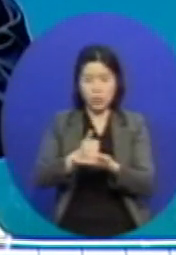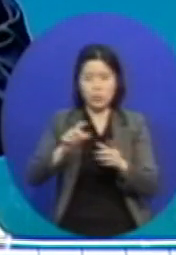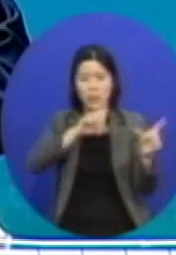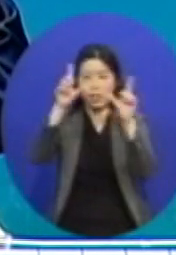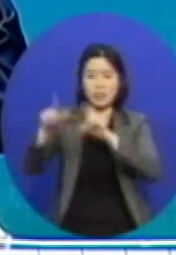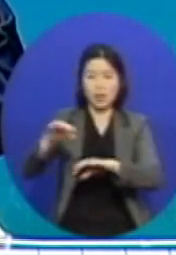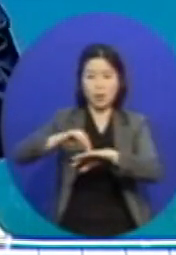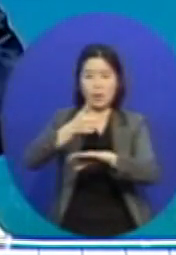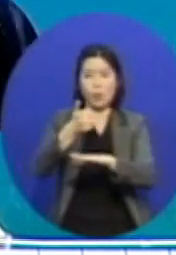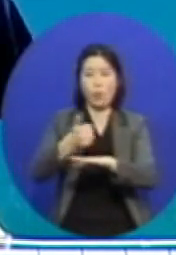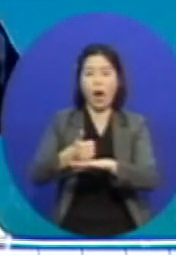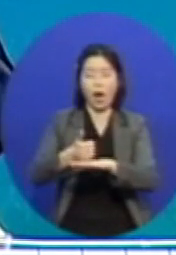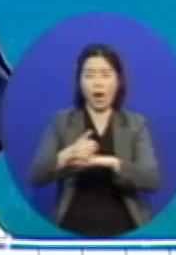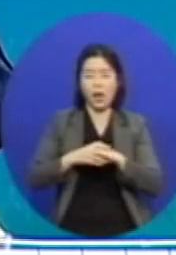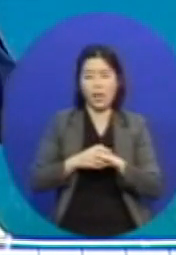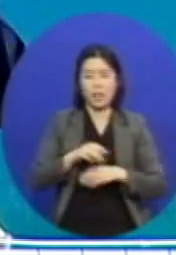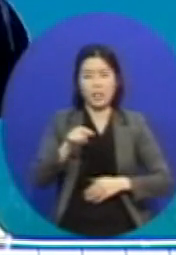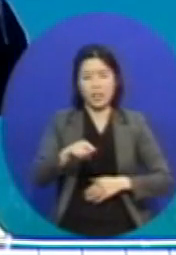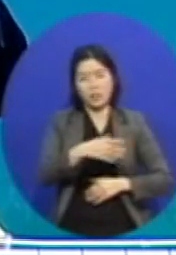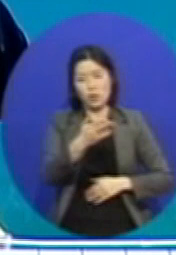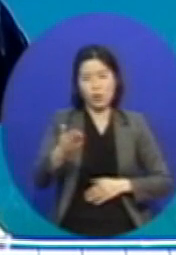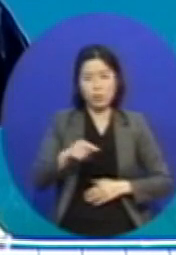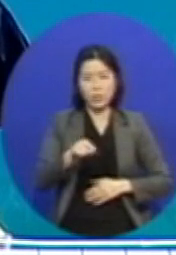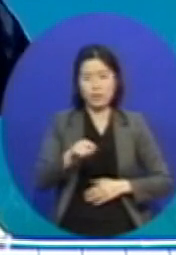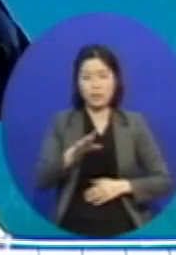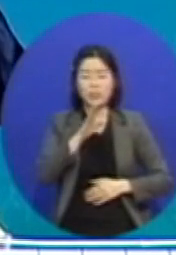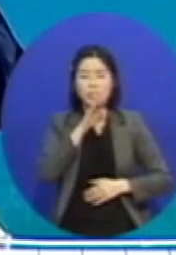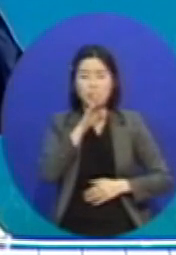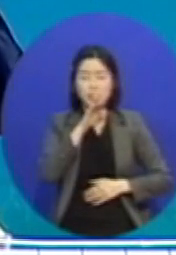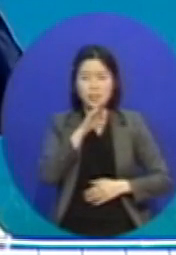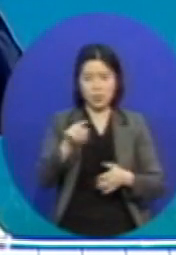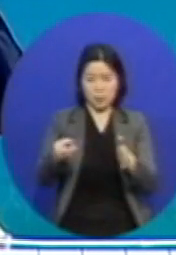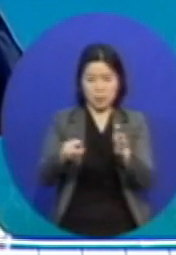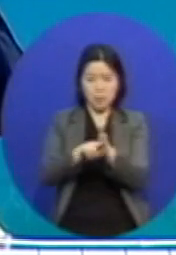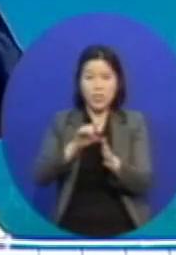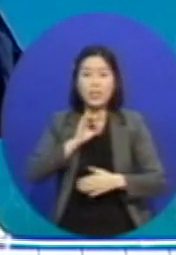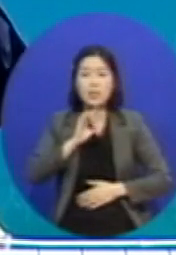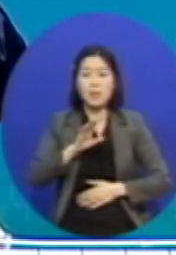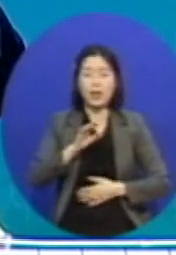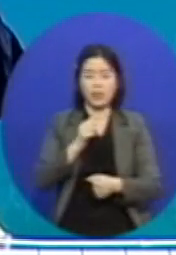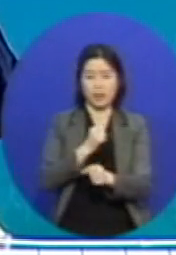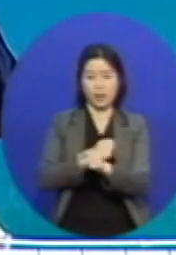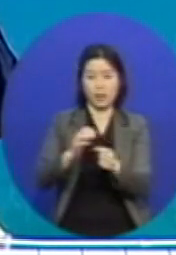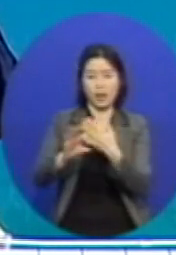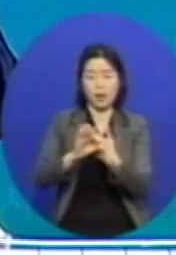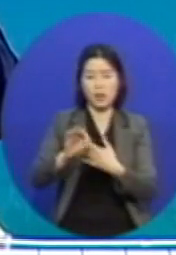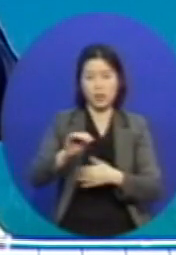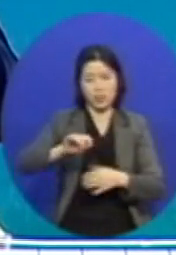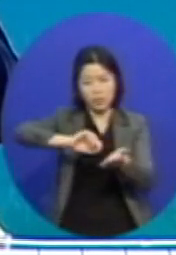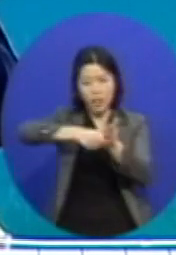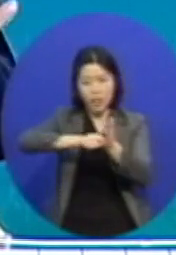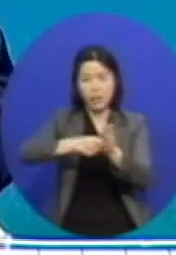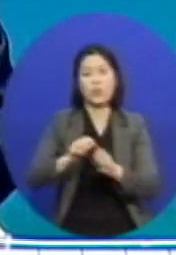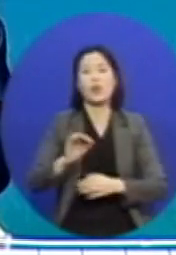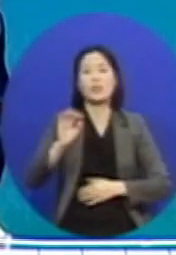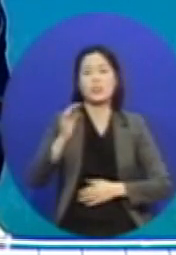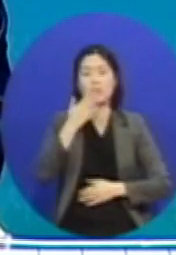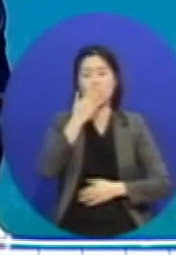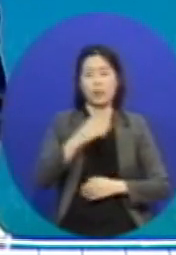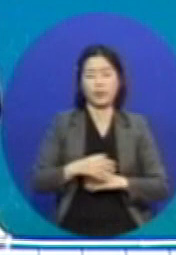세요 여러분이 그 사실을 믿기만 하면 그게 열쇠라는 거에요